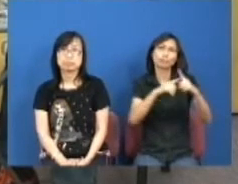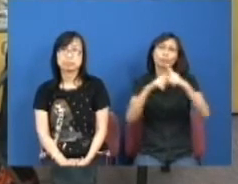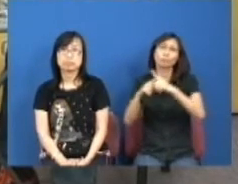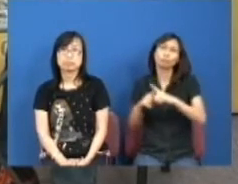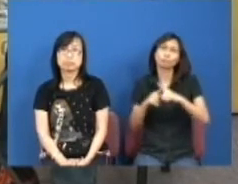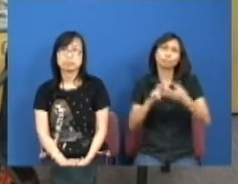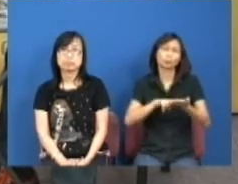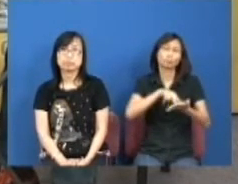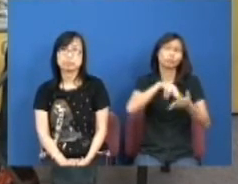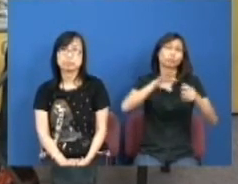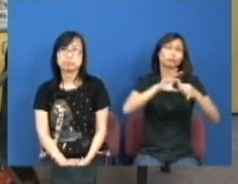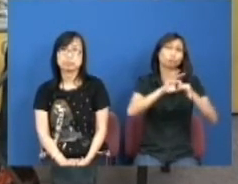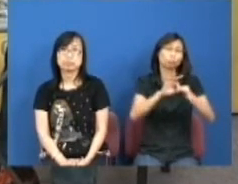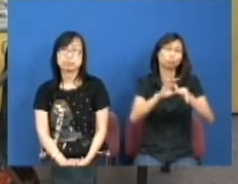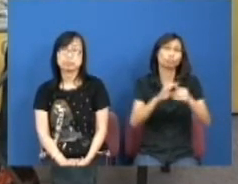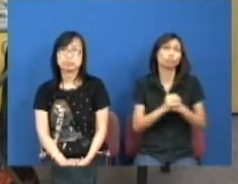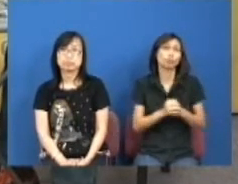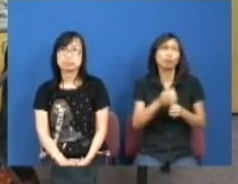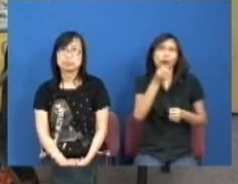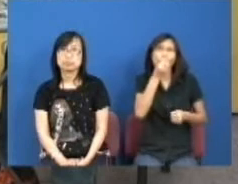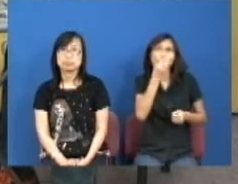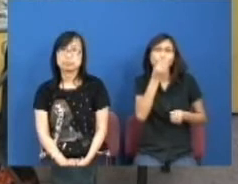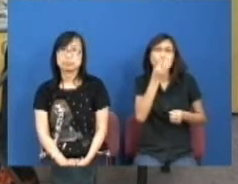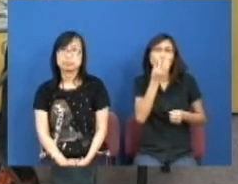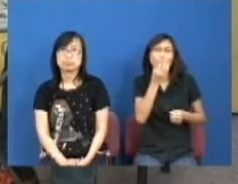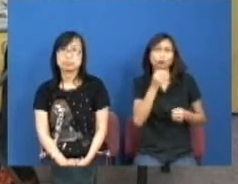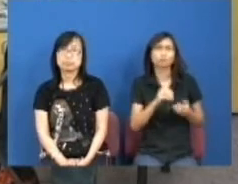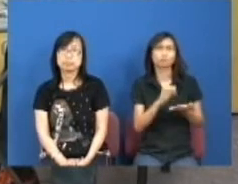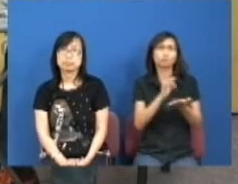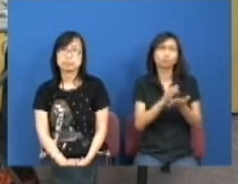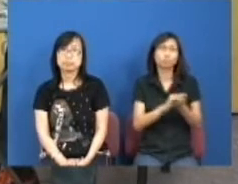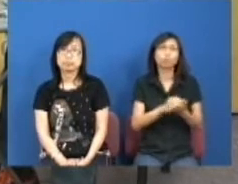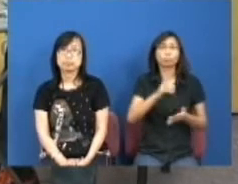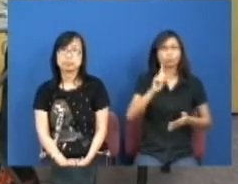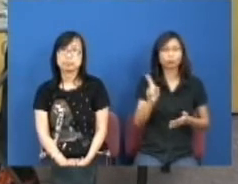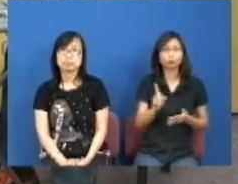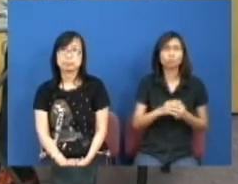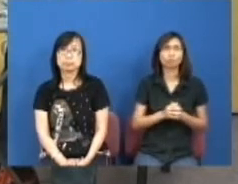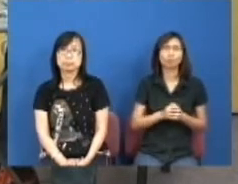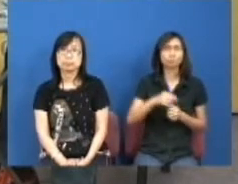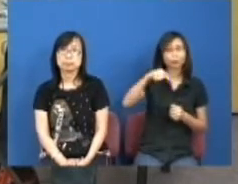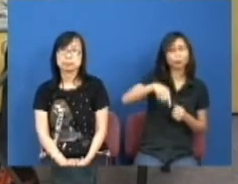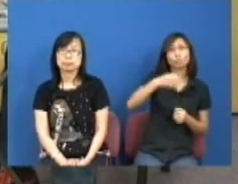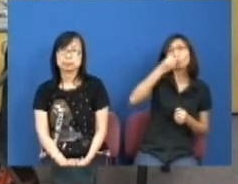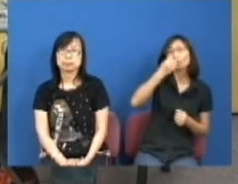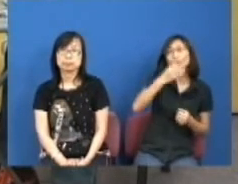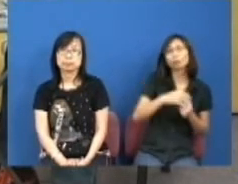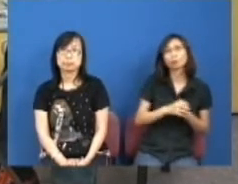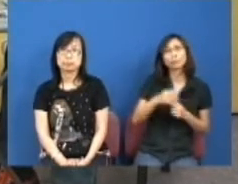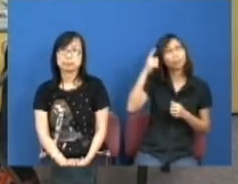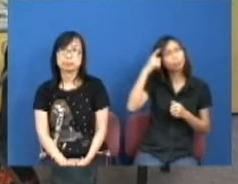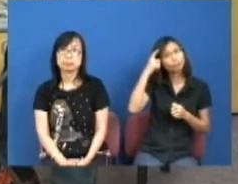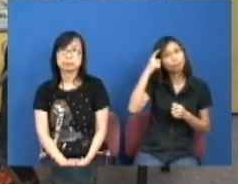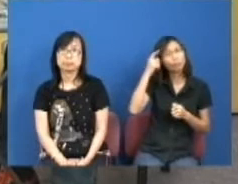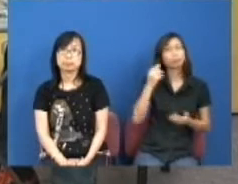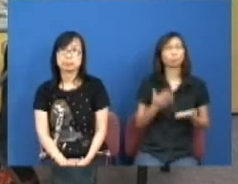香港定位會係點？究竟譬如話融合唔融合，或者本土嘅一個意識、本土嘅位置，或者對國家意